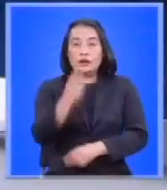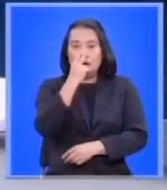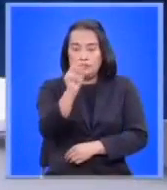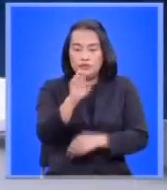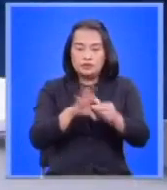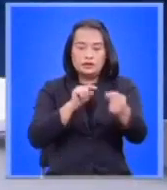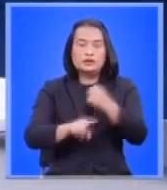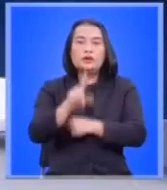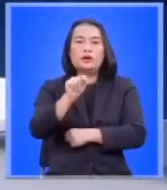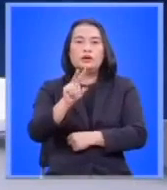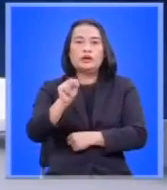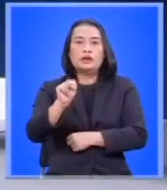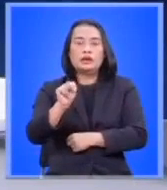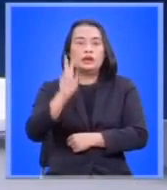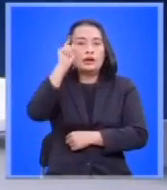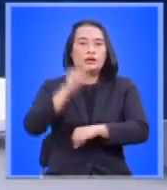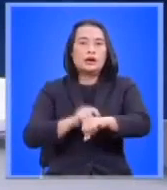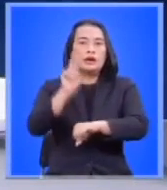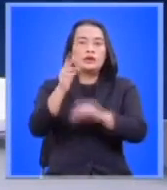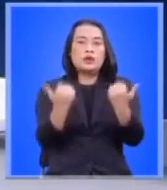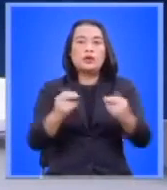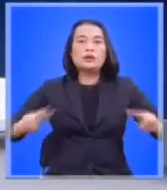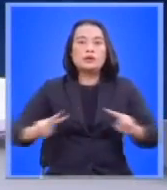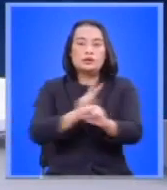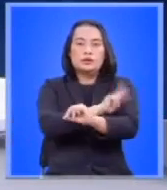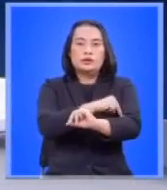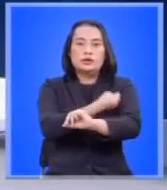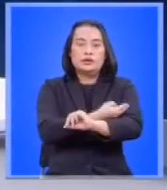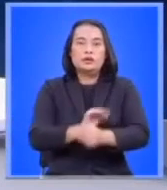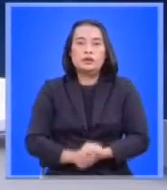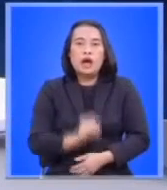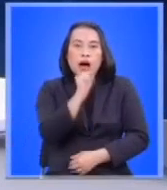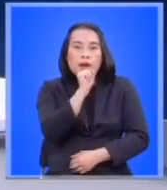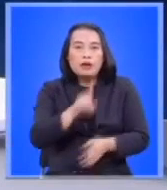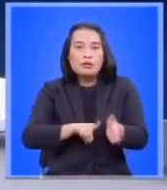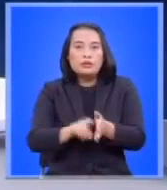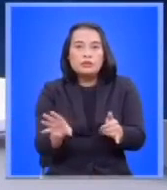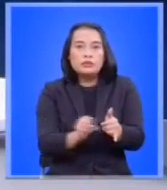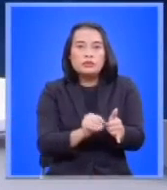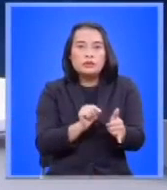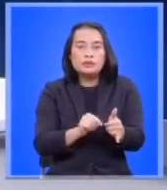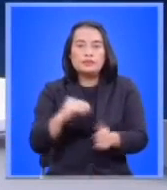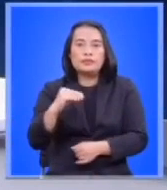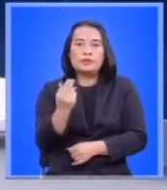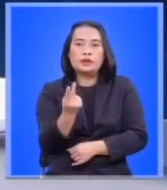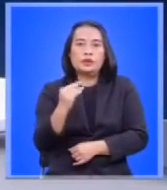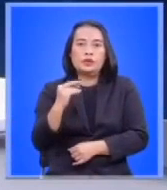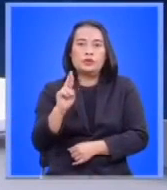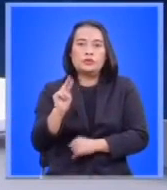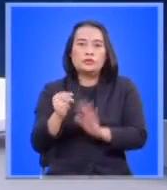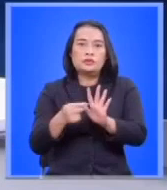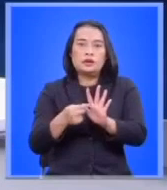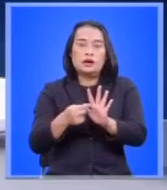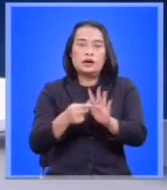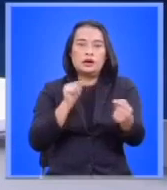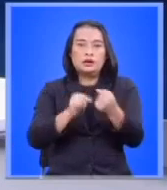เทนข่าวเที่ยงกันต่อนะคะที่กระทรวงสาธารณสุขวันนี้แถลงผู้ติดเชื้อเหตุไวรัสโคโรนาในประเทศไทยนะคะก็พบผู้ติ